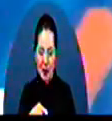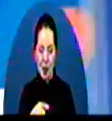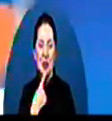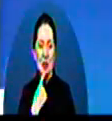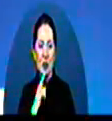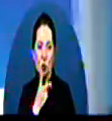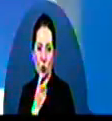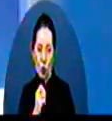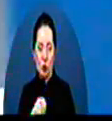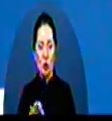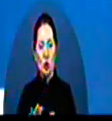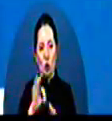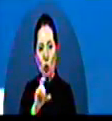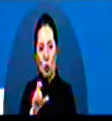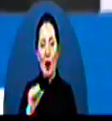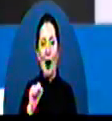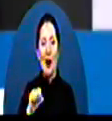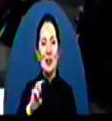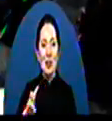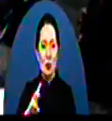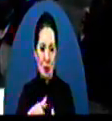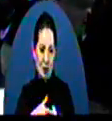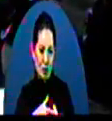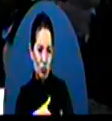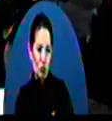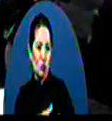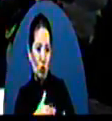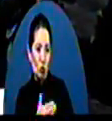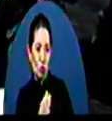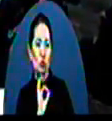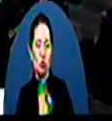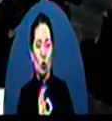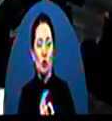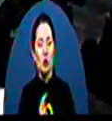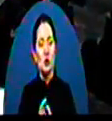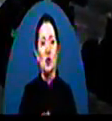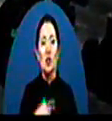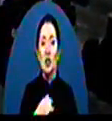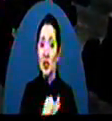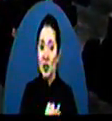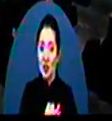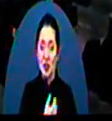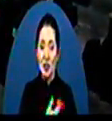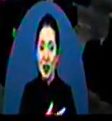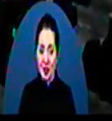эгзэгтэй үед сонгогчид ардчилсан намаас нэр дэвшигчдийг сонгох нь зөв сонголт байх болно гэж итгэж байна.